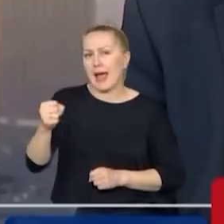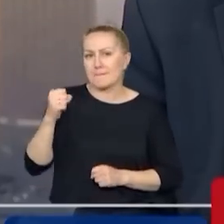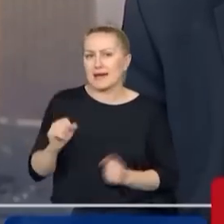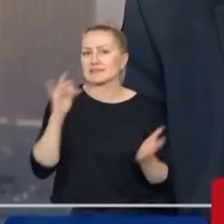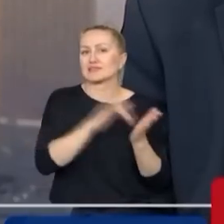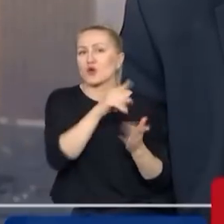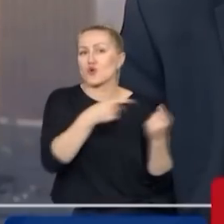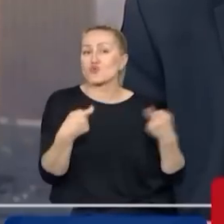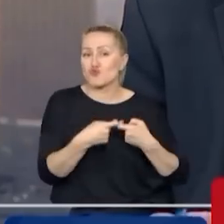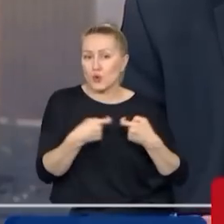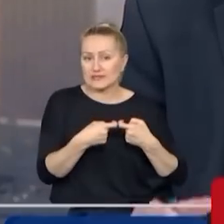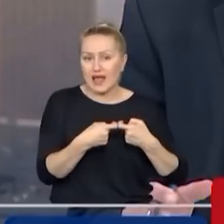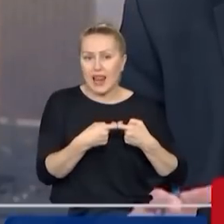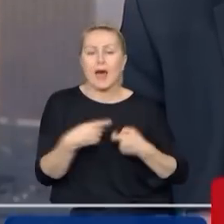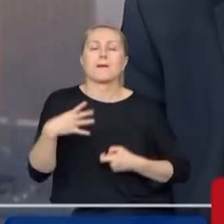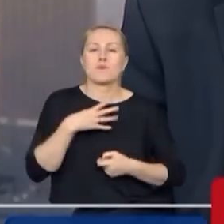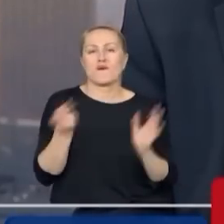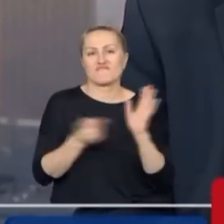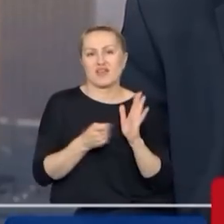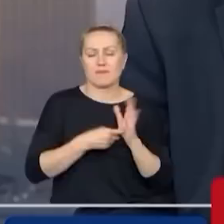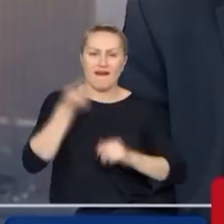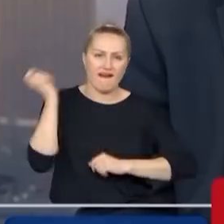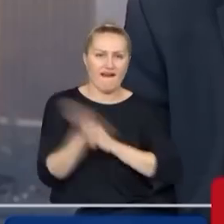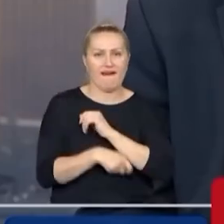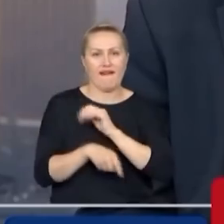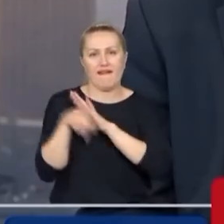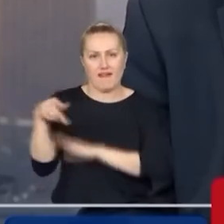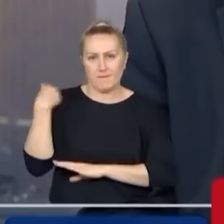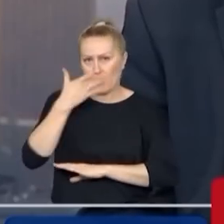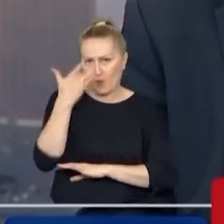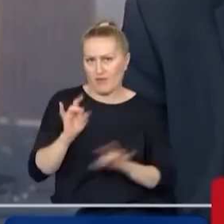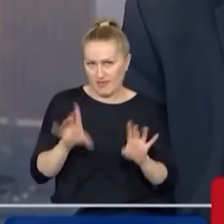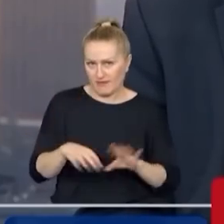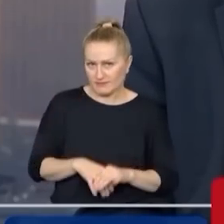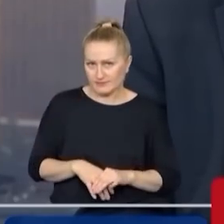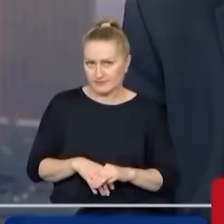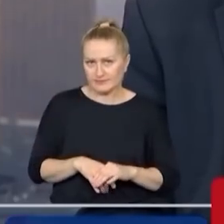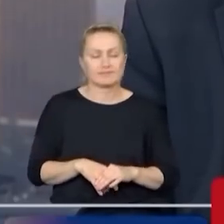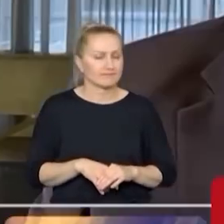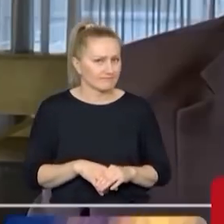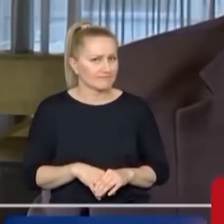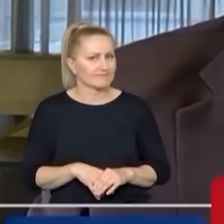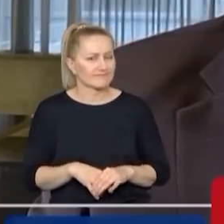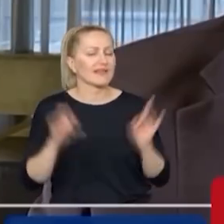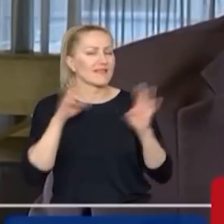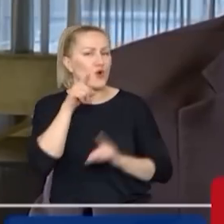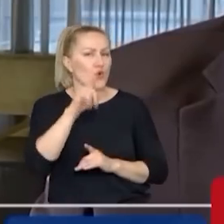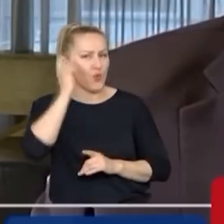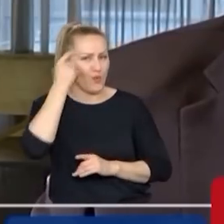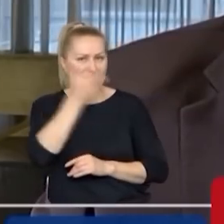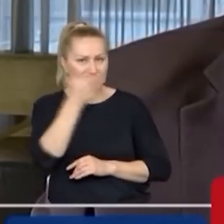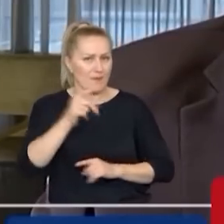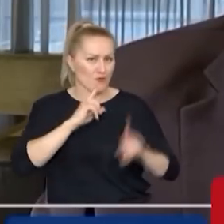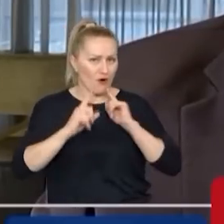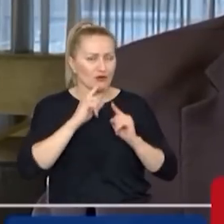Brukseli oczywiście domaga się zwiększenia sankcji w stosunku do Białorusi. To jest był główny temat rozmów